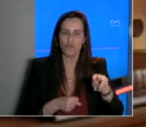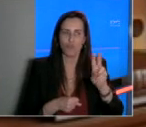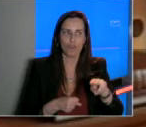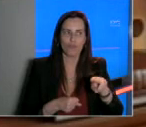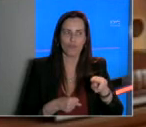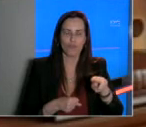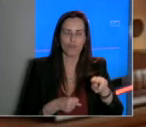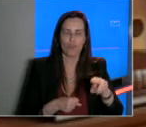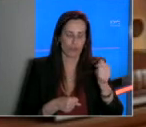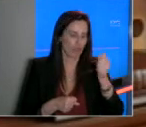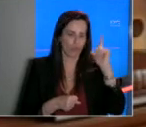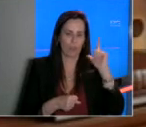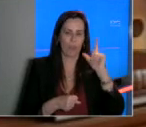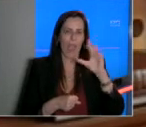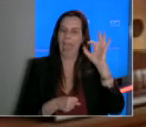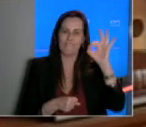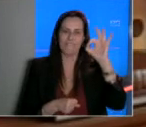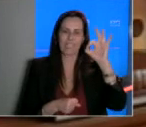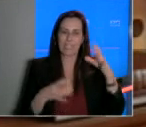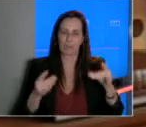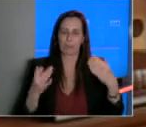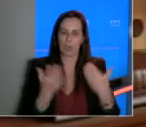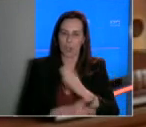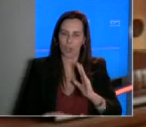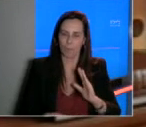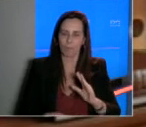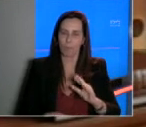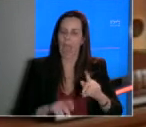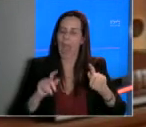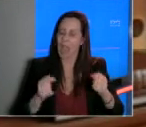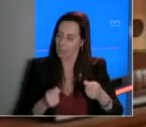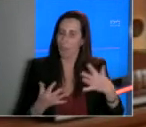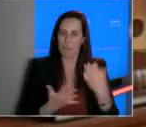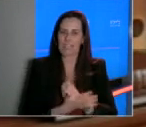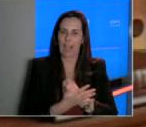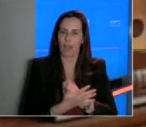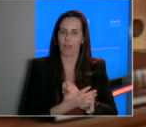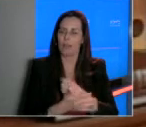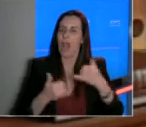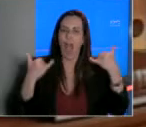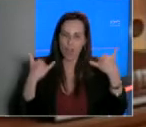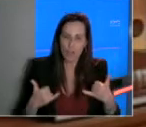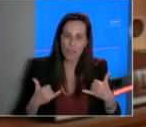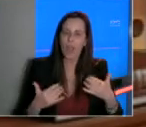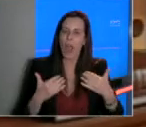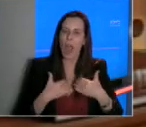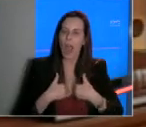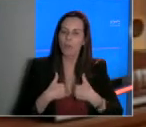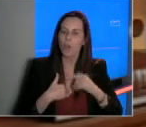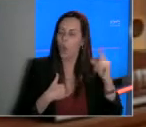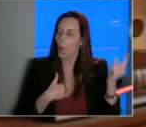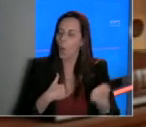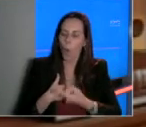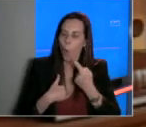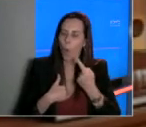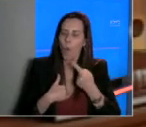נרשמו לפני, שלשום, אפס נדבקים חדשים. הסגר עובד. נכון להיום, אנחנו, האנושות כולה